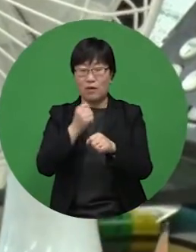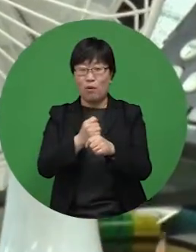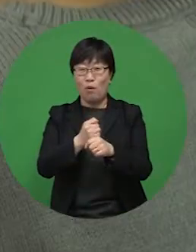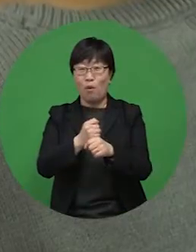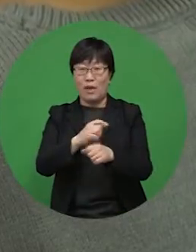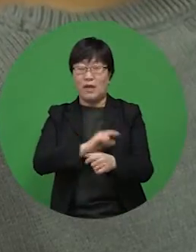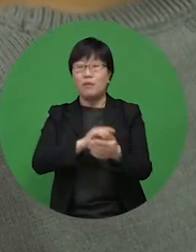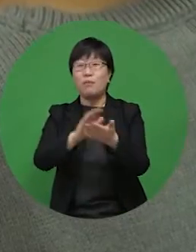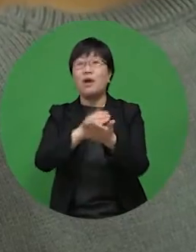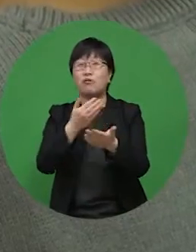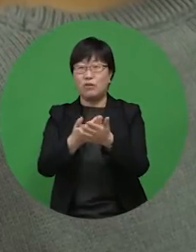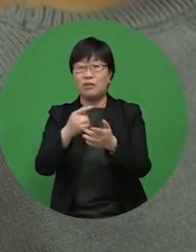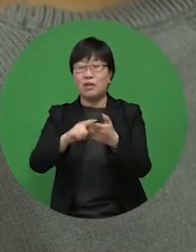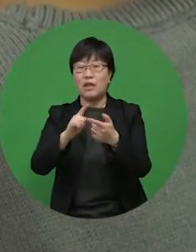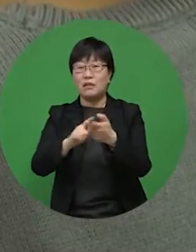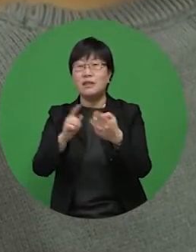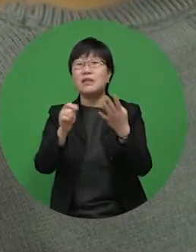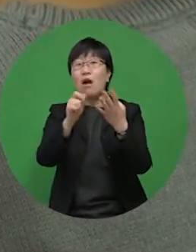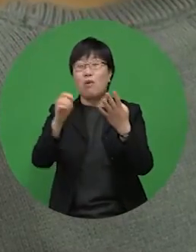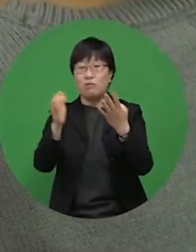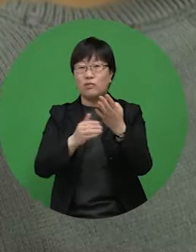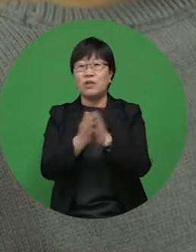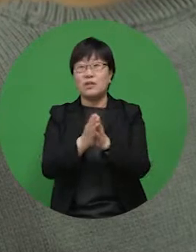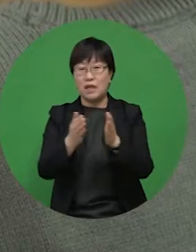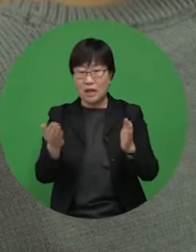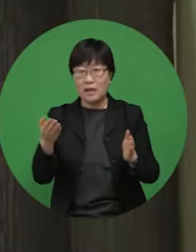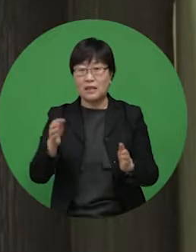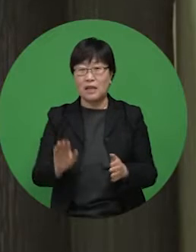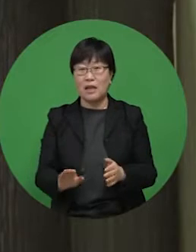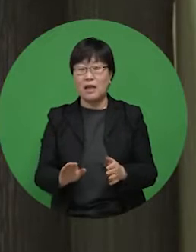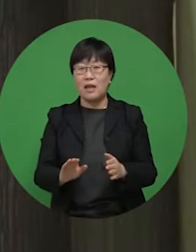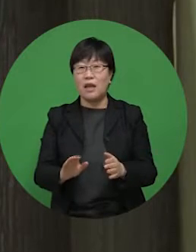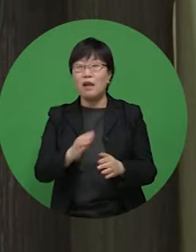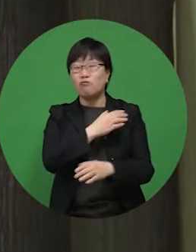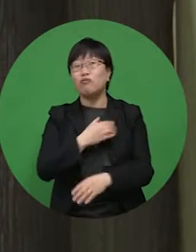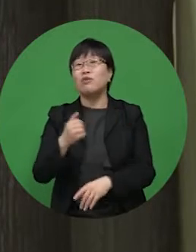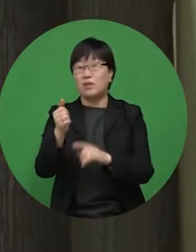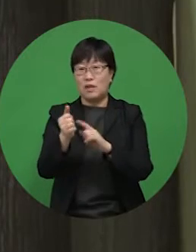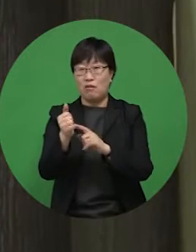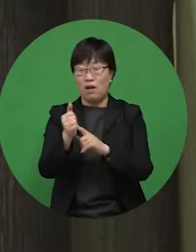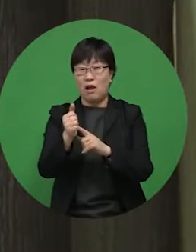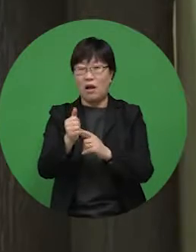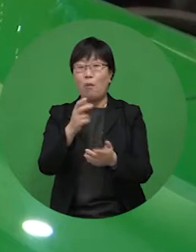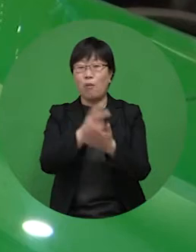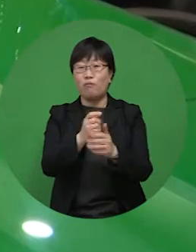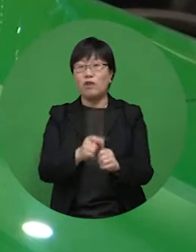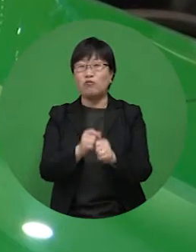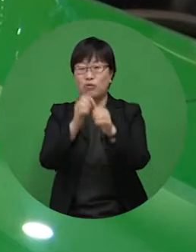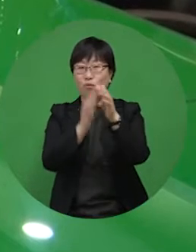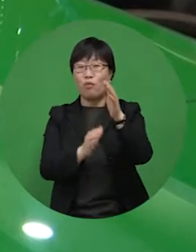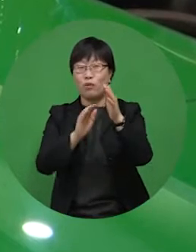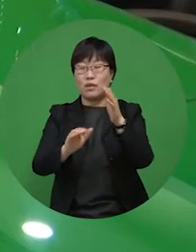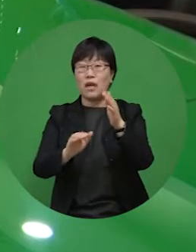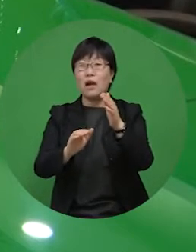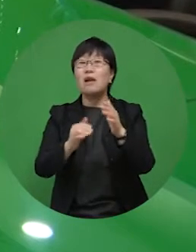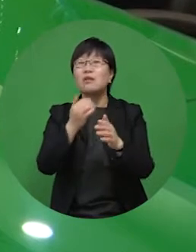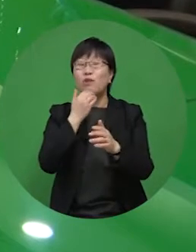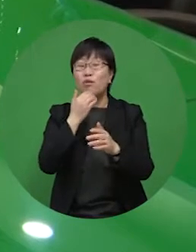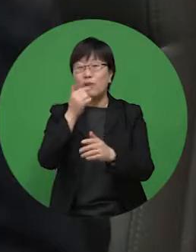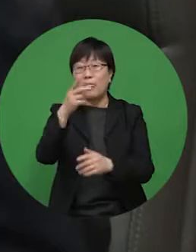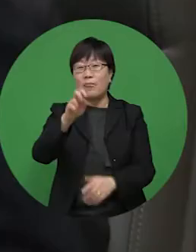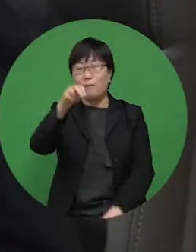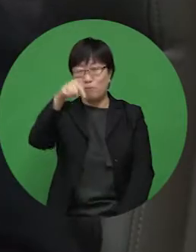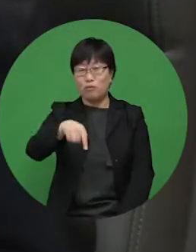창설과 개명 지원 사업을 내달부터 시행하는데요. 이에 이성구청장과 대한법률구조공단의